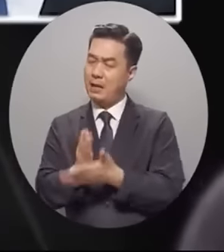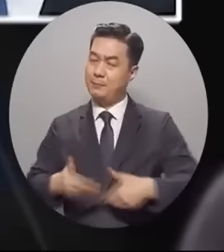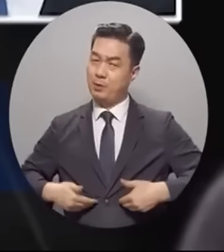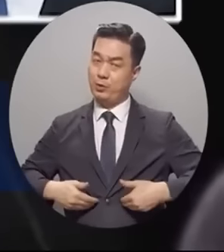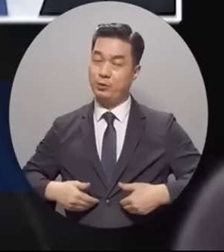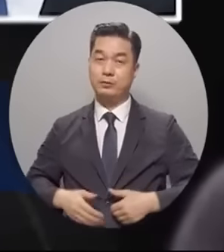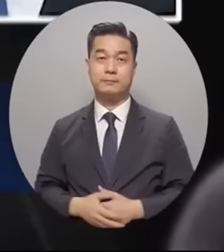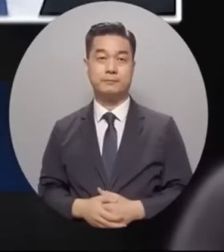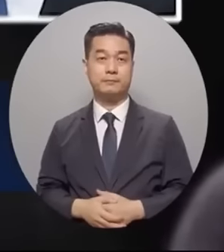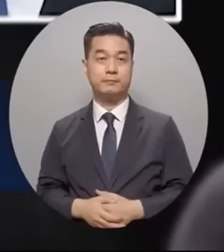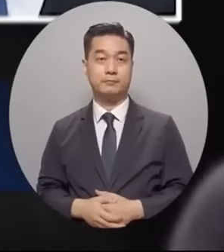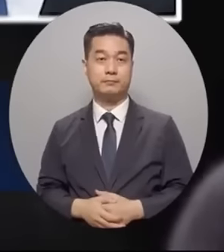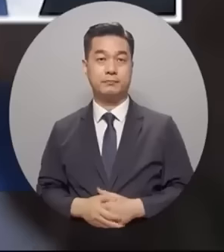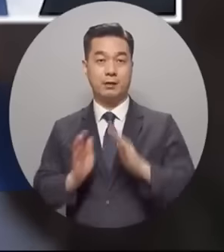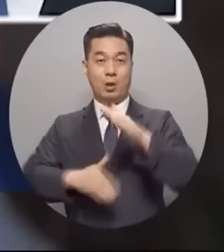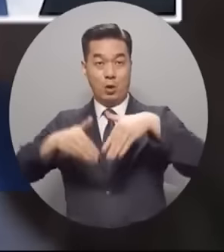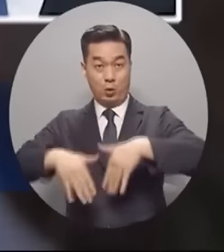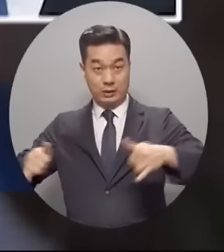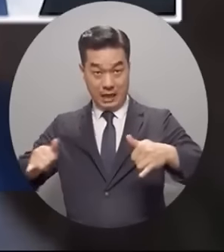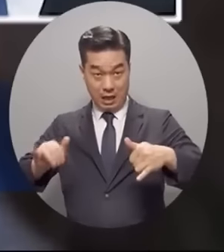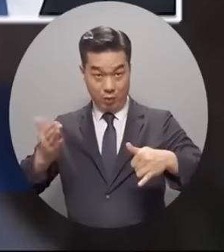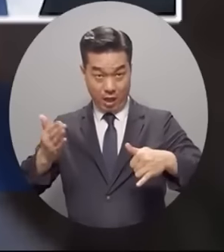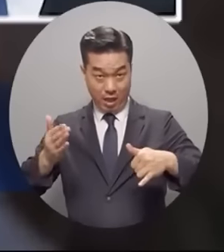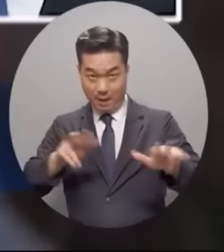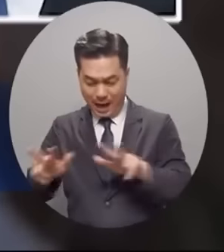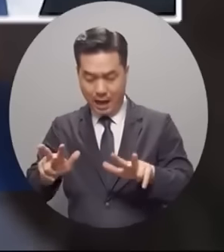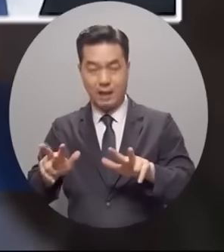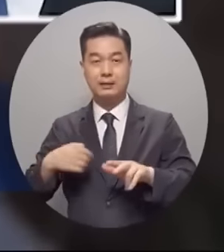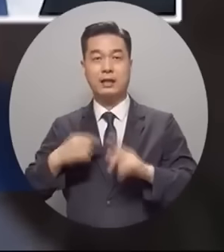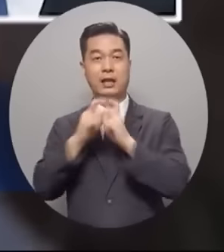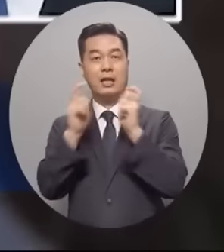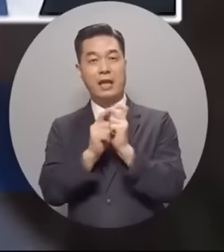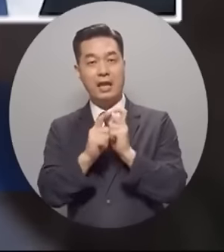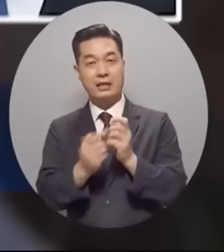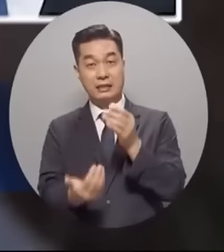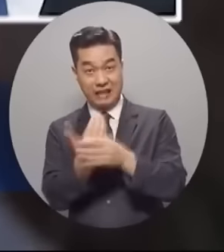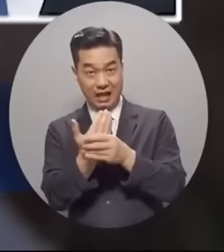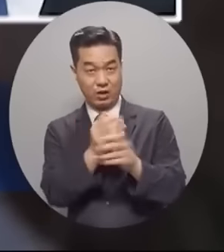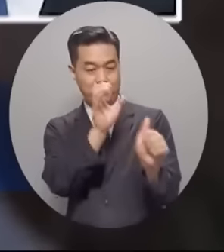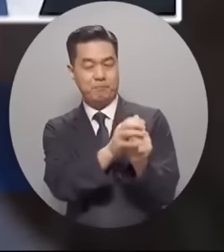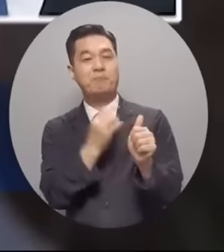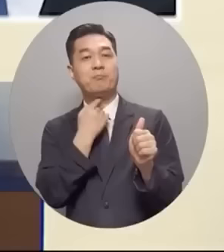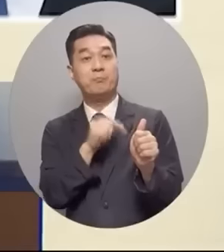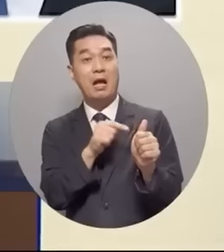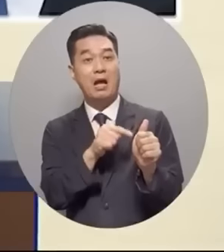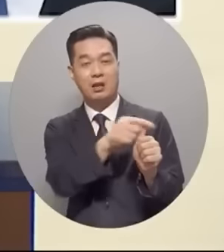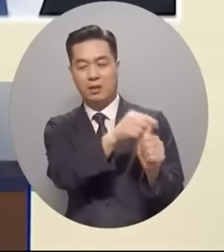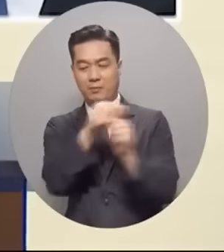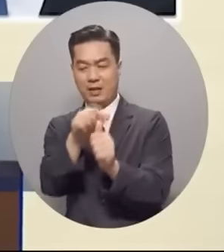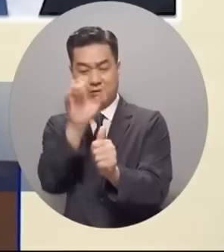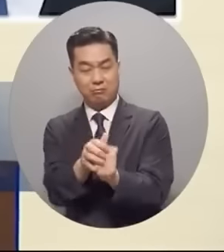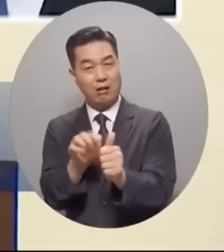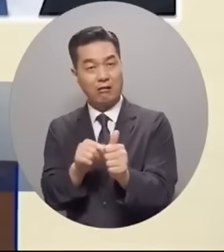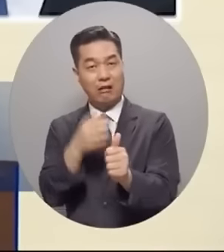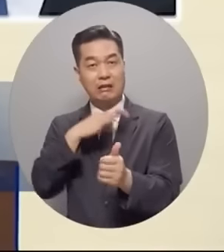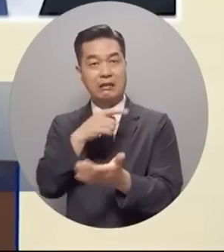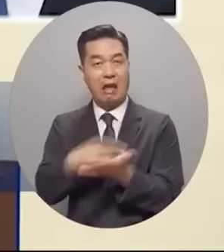공직자가 되자마자 자기의 개인적인 사건을 대리했던 변호사를 방문진의 중요한 이사로서 친다는 거 자체가 이해